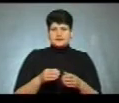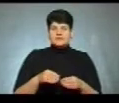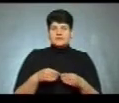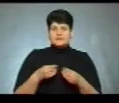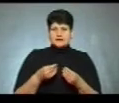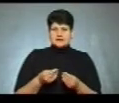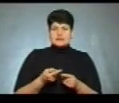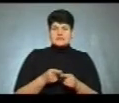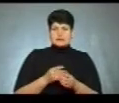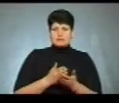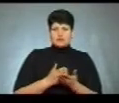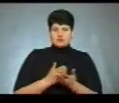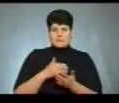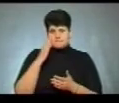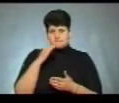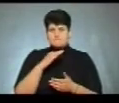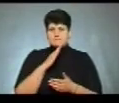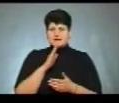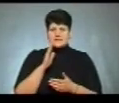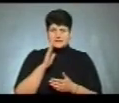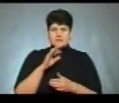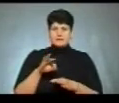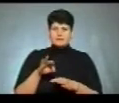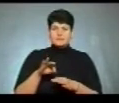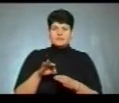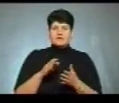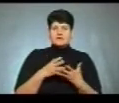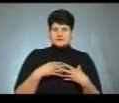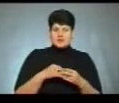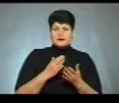надання цієї послуги. Батьки, подружжя, які мають дітей